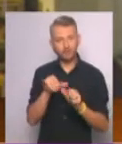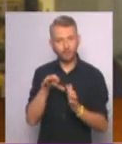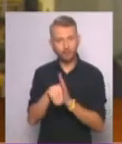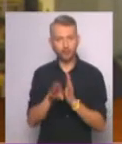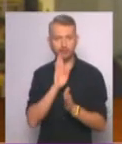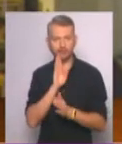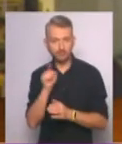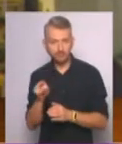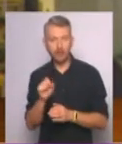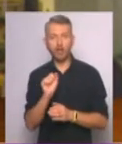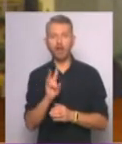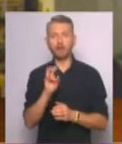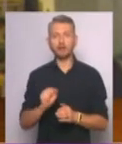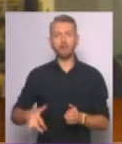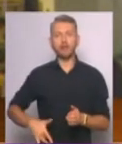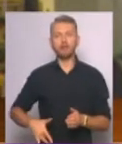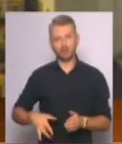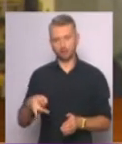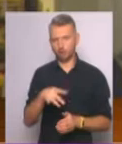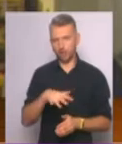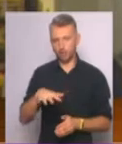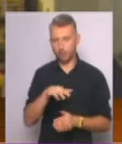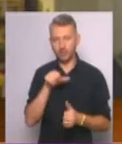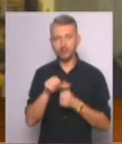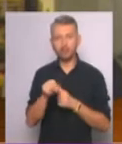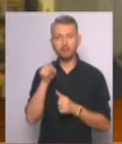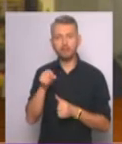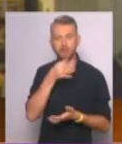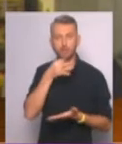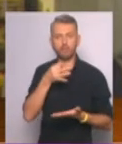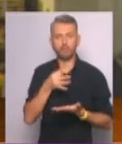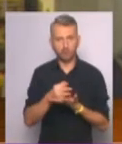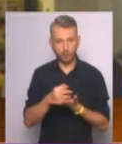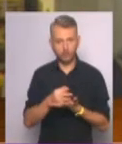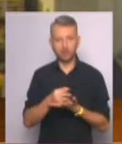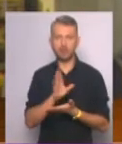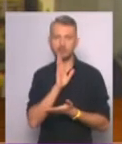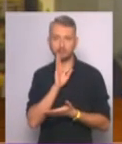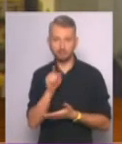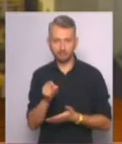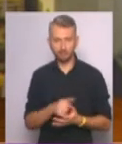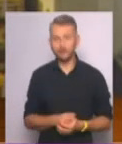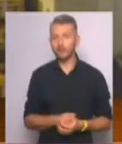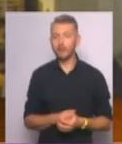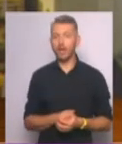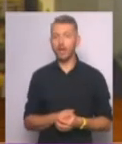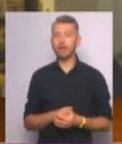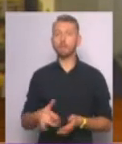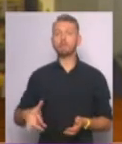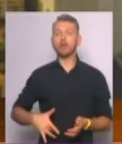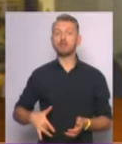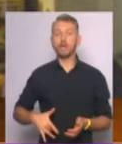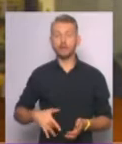пані Наталія, а на Печерському районі, тому що саме ним опікується профільно пані Наталія Манойленко. Отже, Печерськ, не